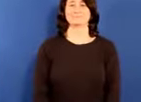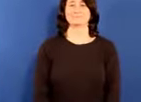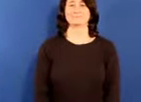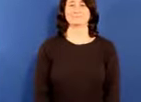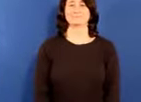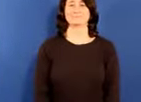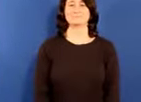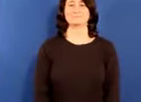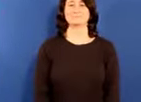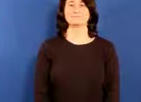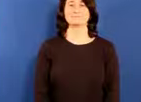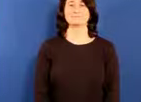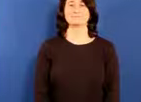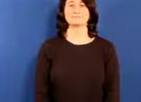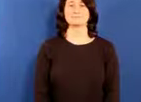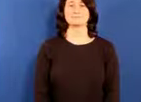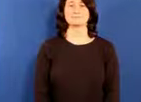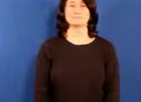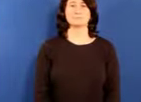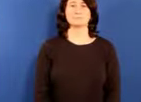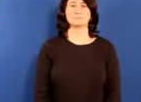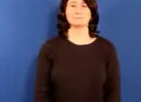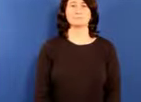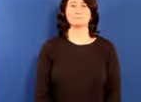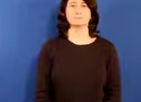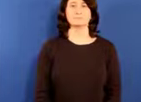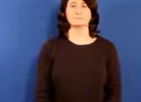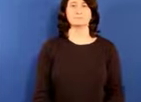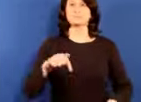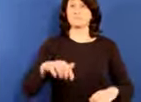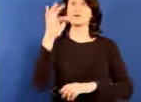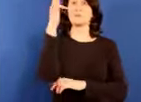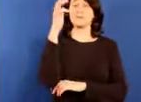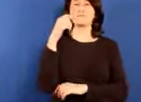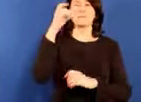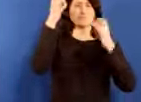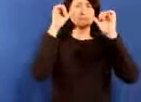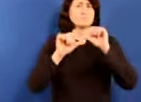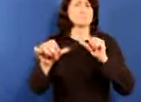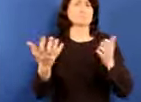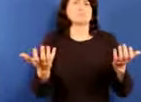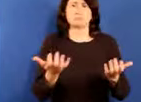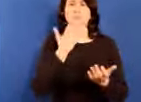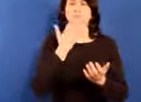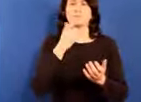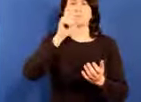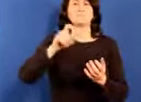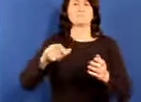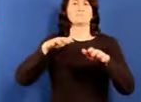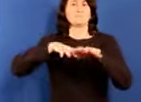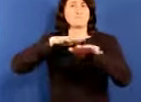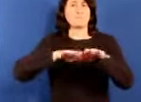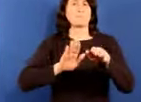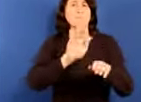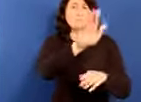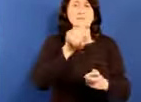ekintza saileko foru diputatuak aurkeztu ditu ekimenak diziplina anitzekoak. Horien helburua da helduek, gazteek eta aurrek